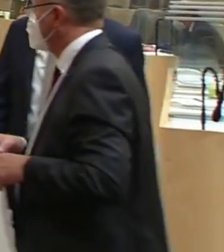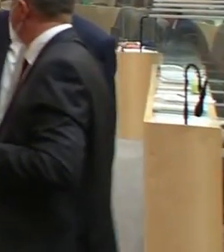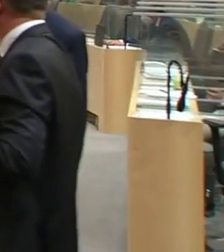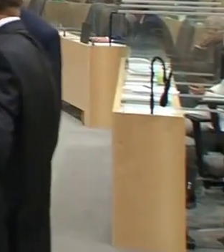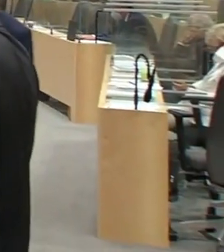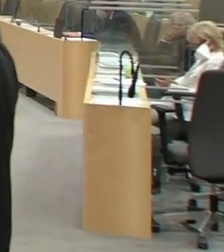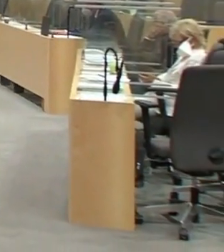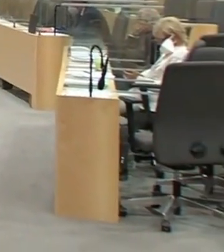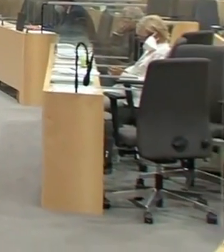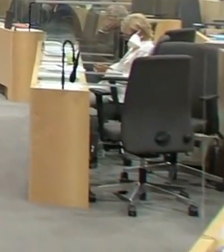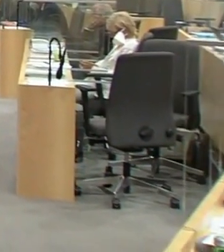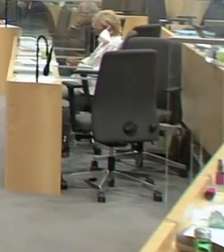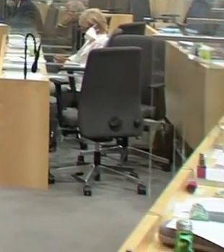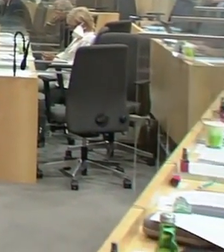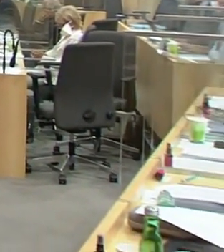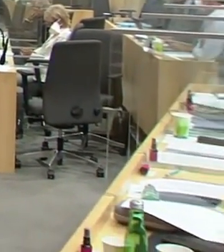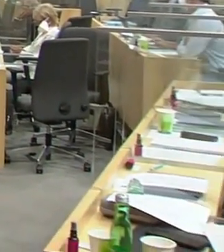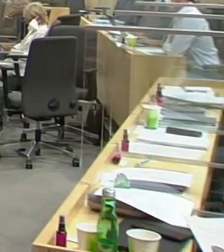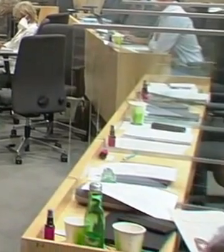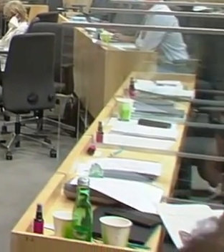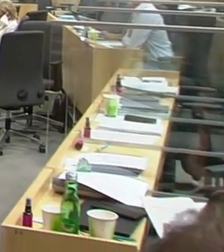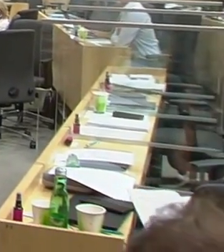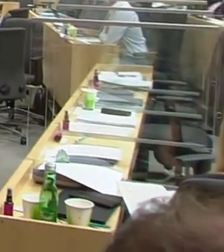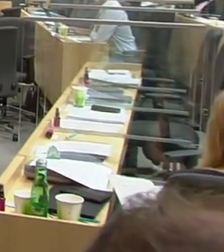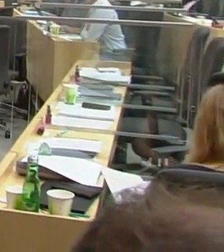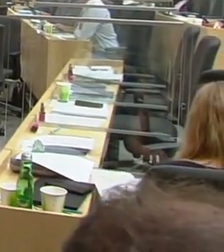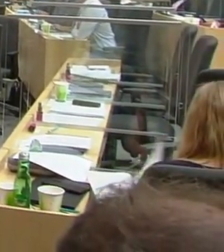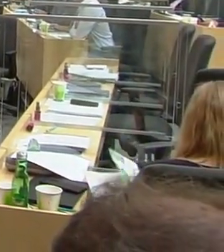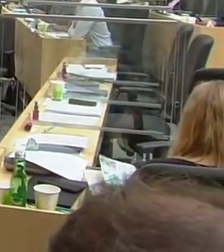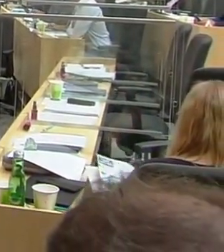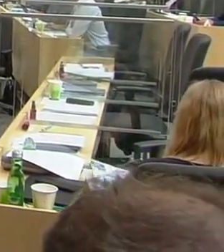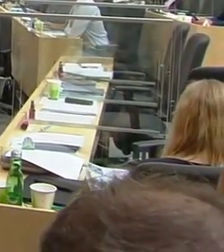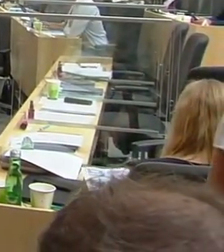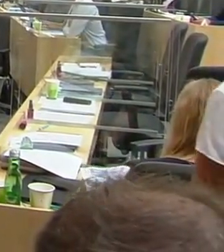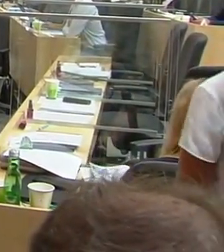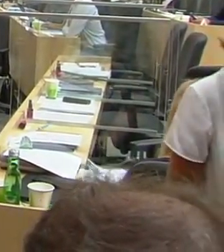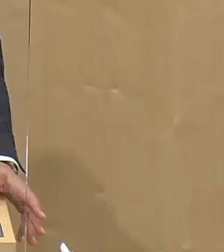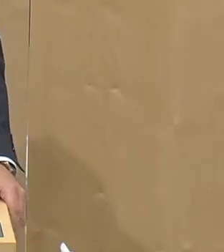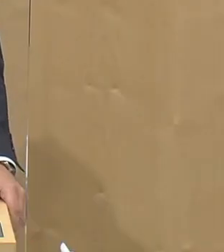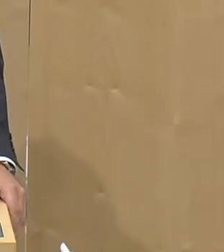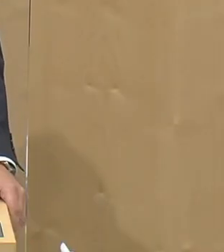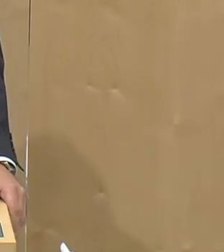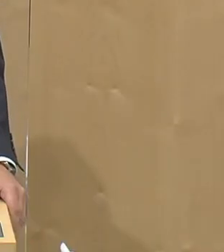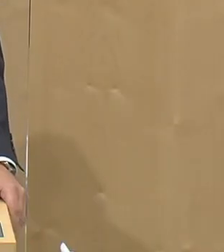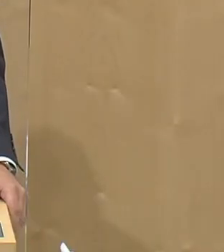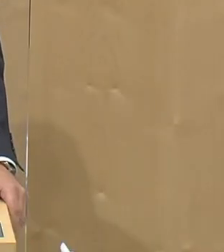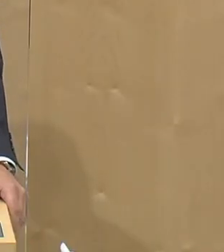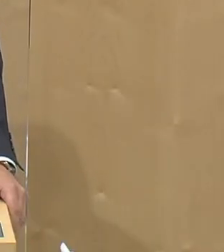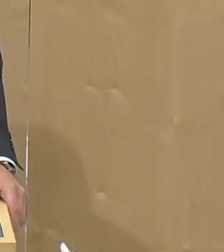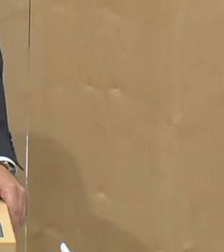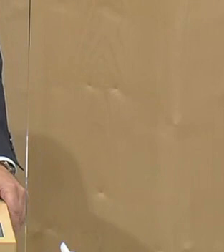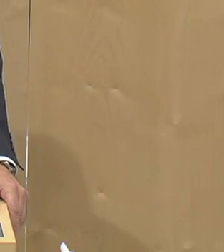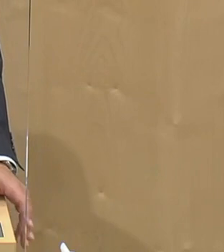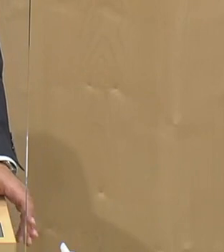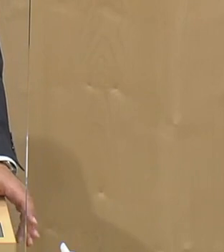im Unterricht verordnet. Wir sind immer dagegen aufgetreten, auch weil wir der Meinung waren, dass es andere